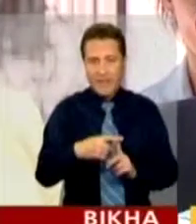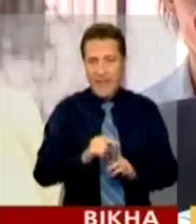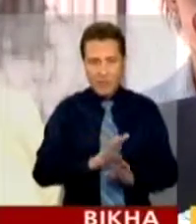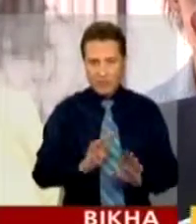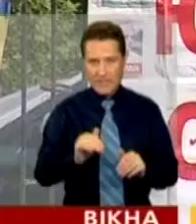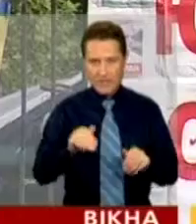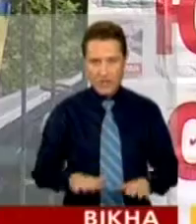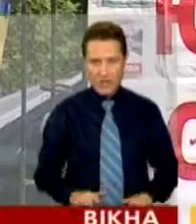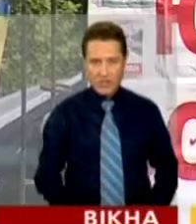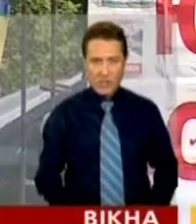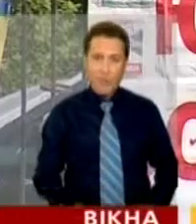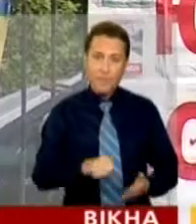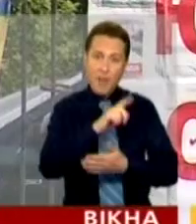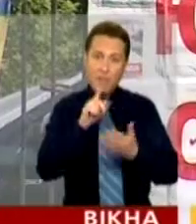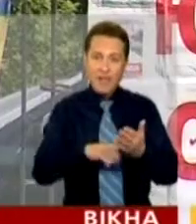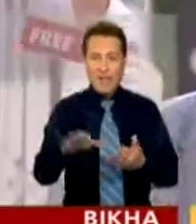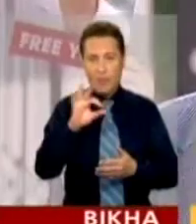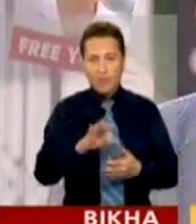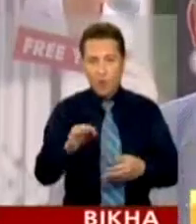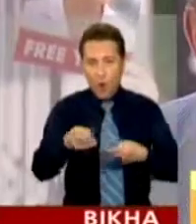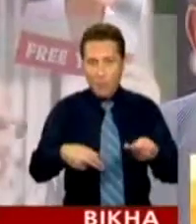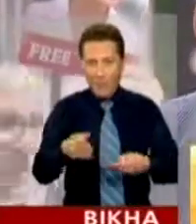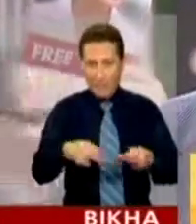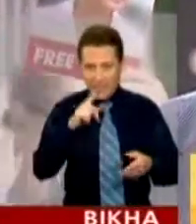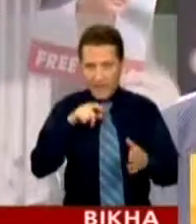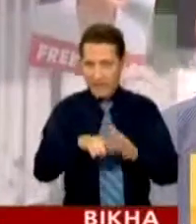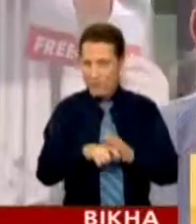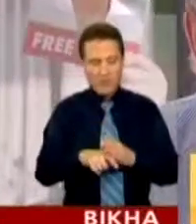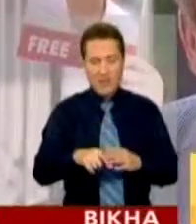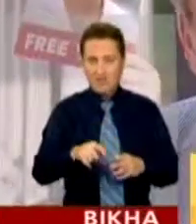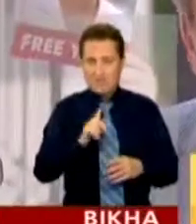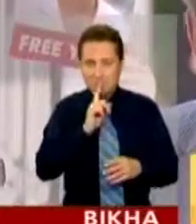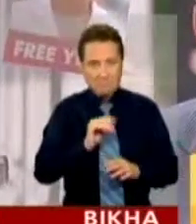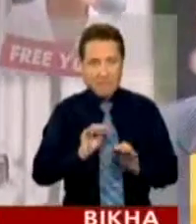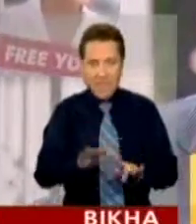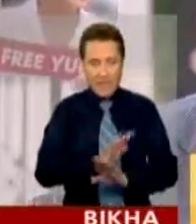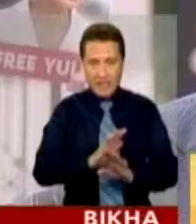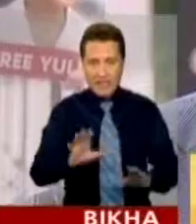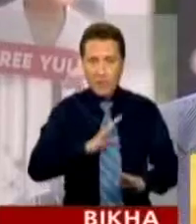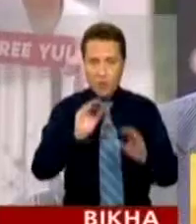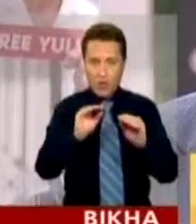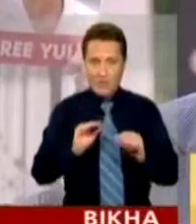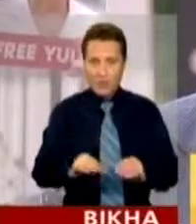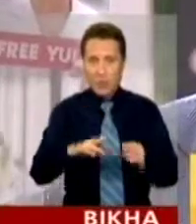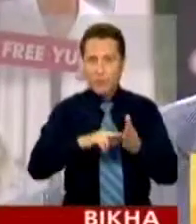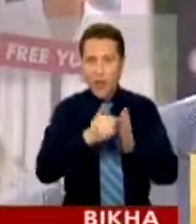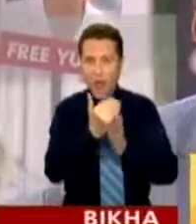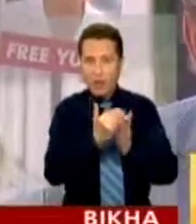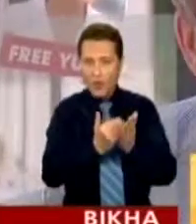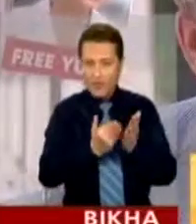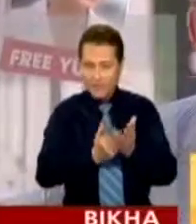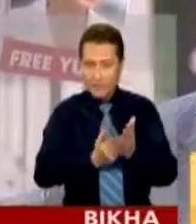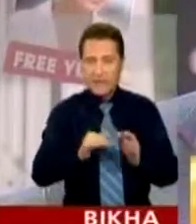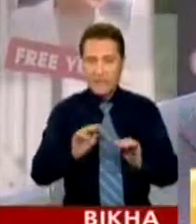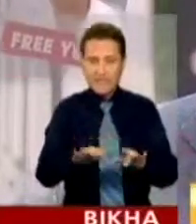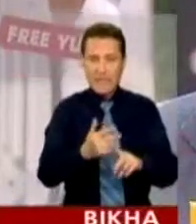рішенням. Питання про оперативне втручання на даний час не йдеться. Був розроблений певний алгоритм дій,